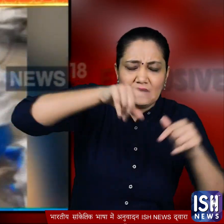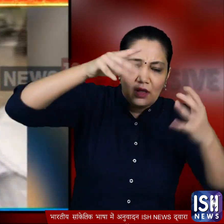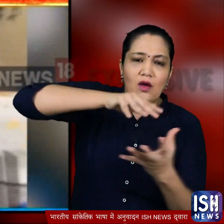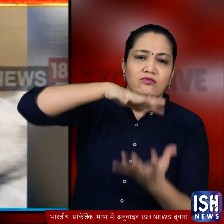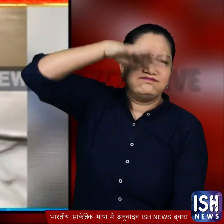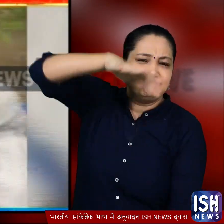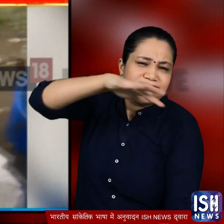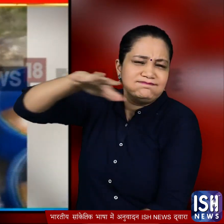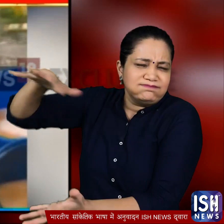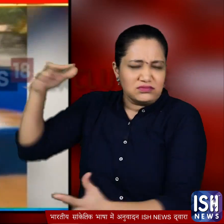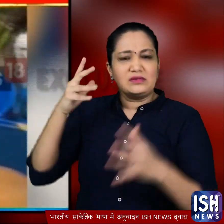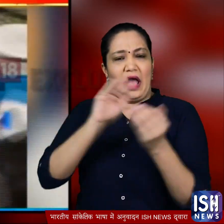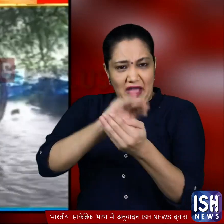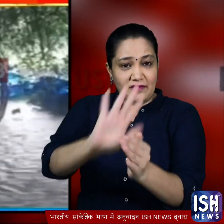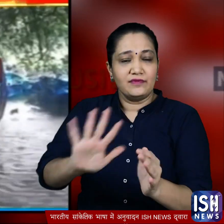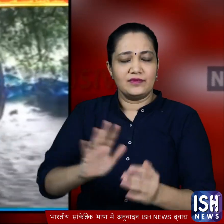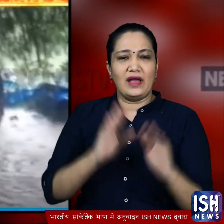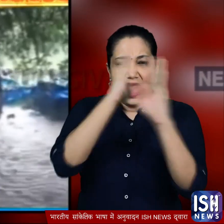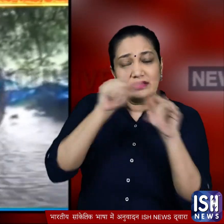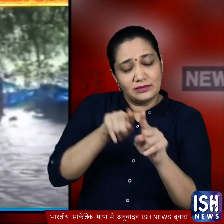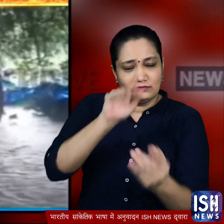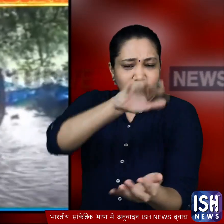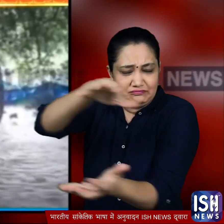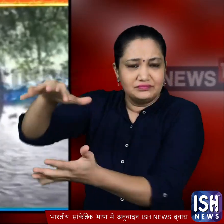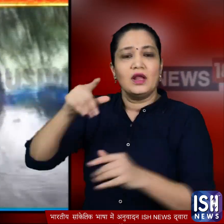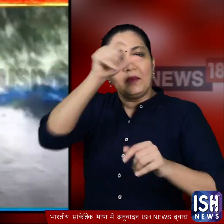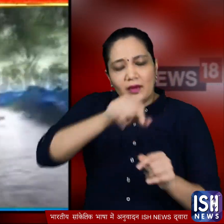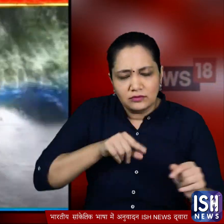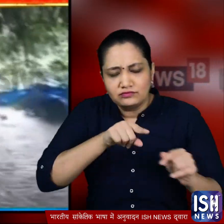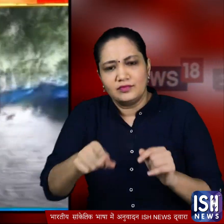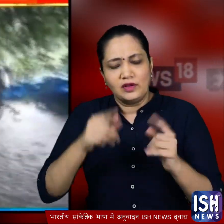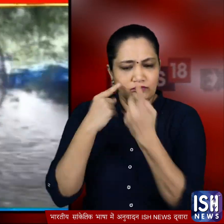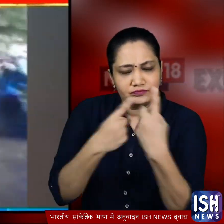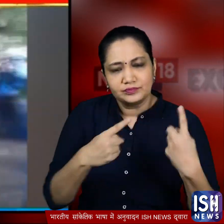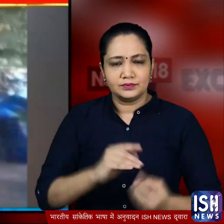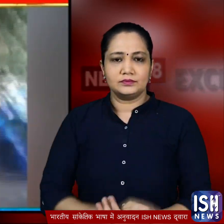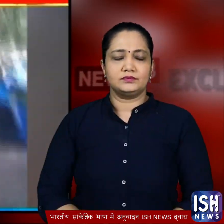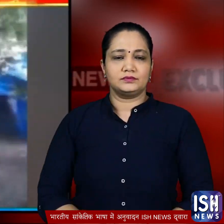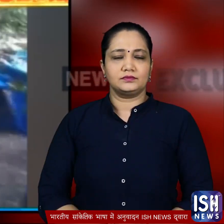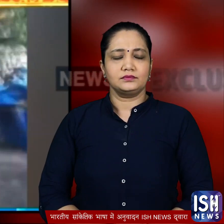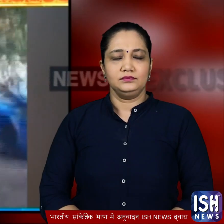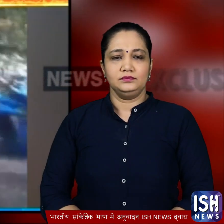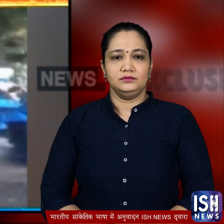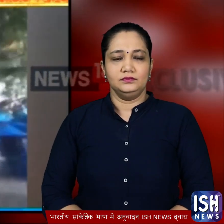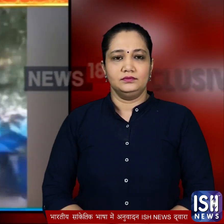बड़े ड्रम छिपा कर रखे गए थे। वहां पहुंचने के बाद कुछ लोग पानी में उतरे और कार्रवाई शुरू की गई।